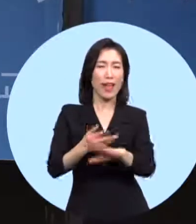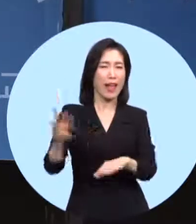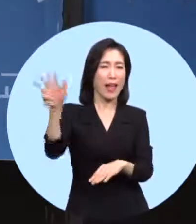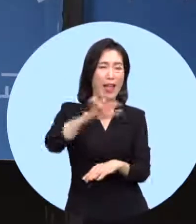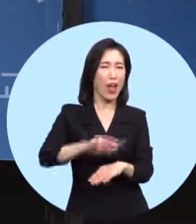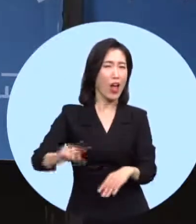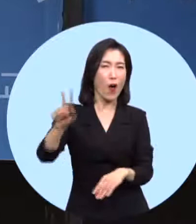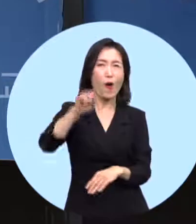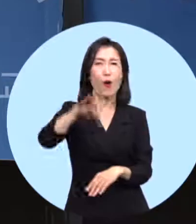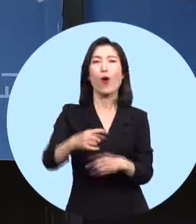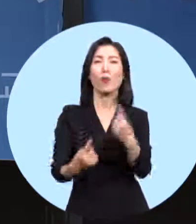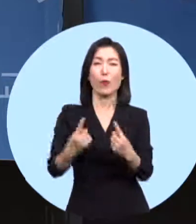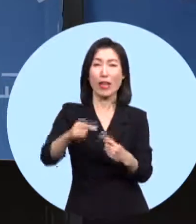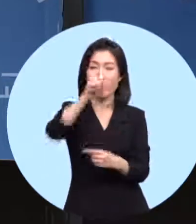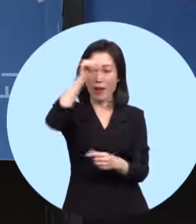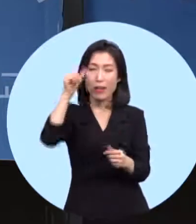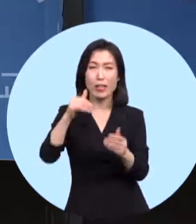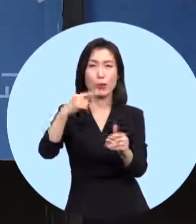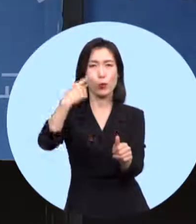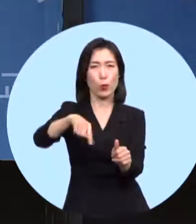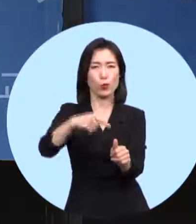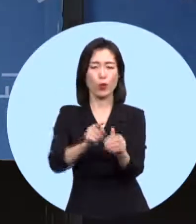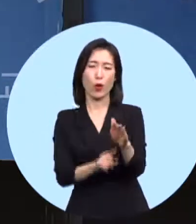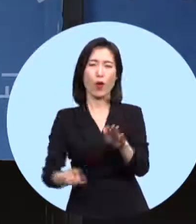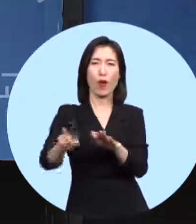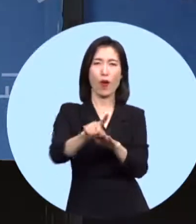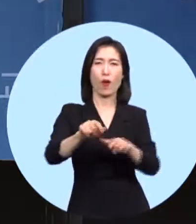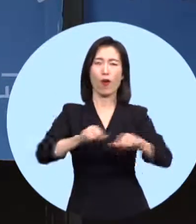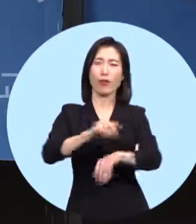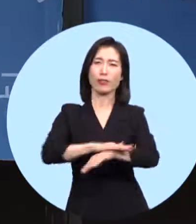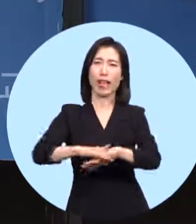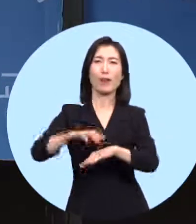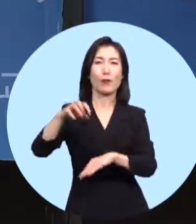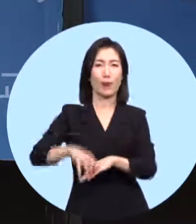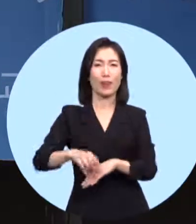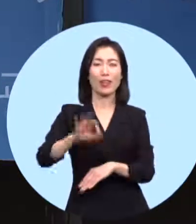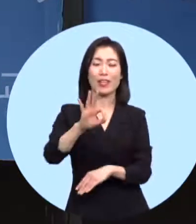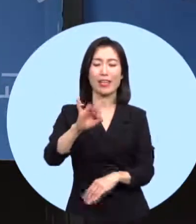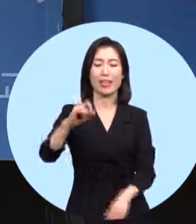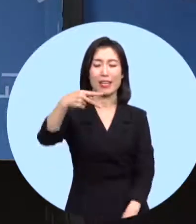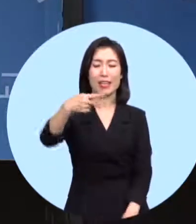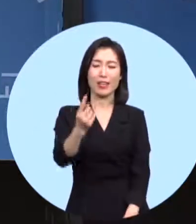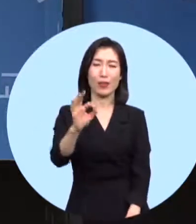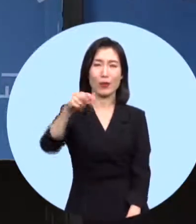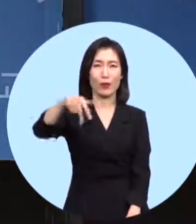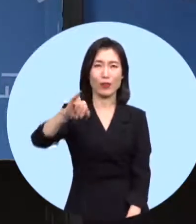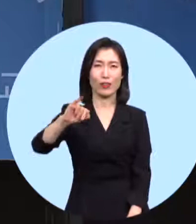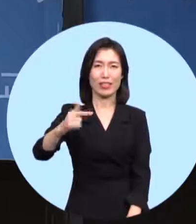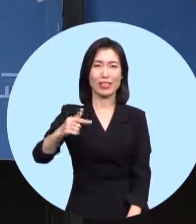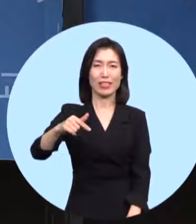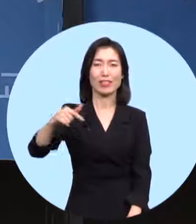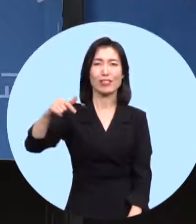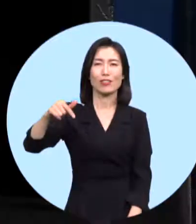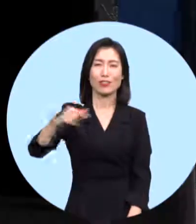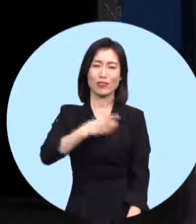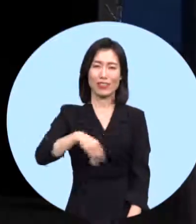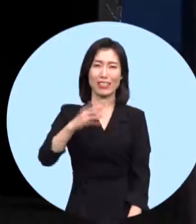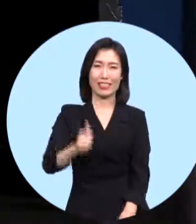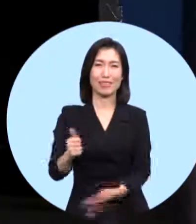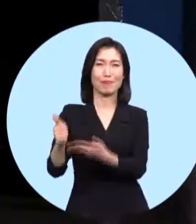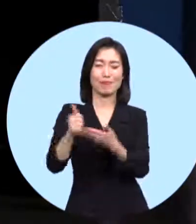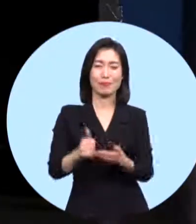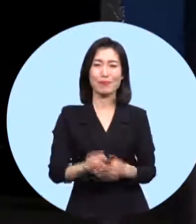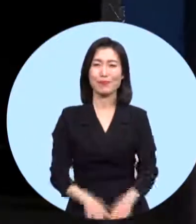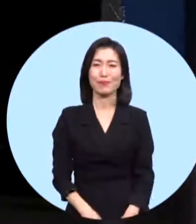자치단체보다도 평생교육에 앞장서고 계십니다. 이동진 구청장님의 말씀을 들어보도록 하겠습니다.